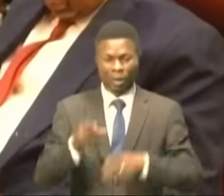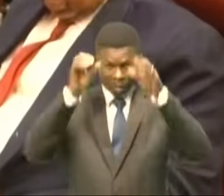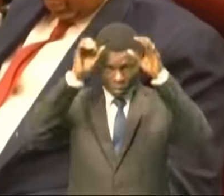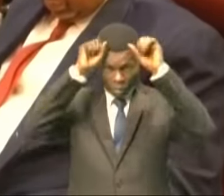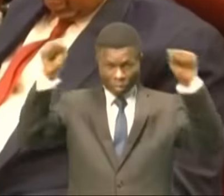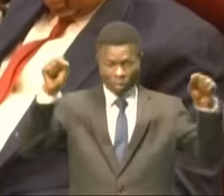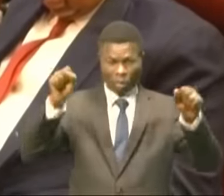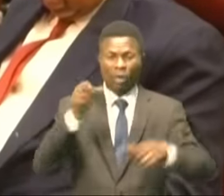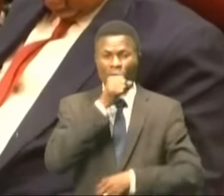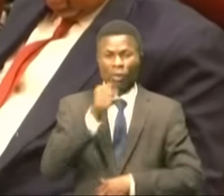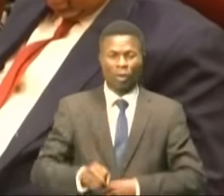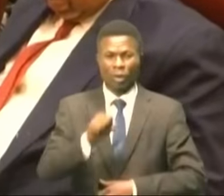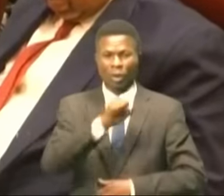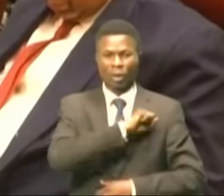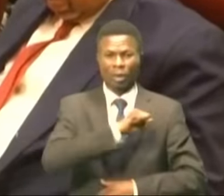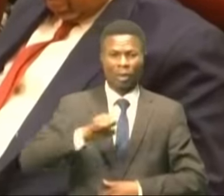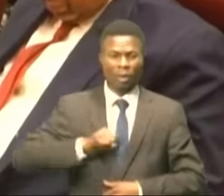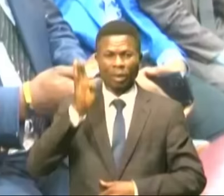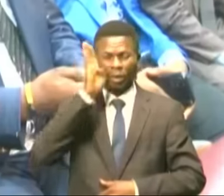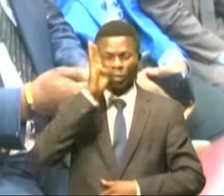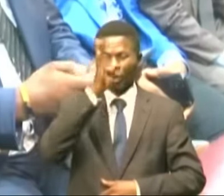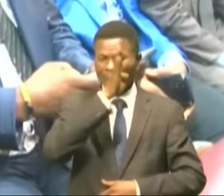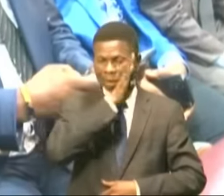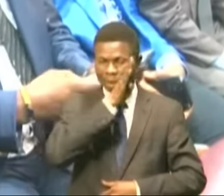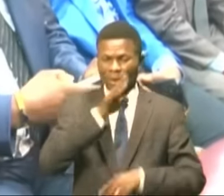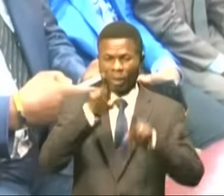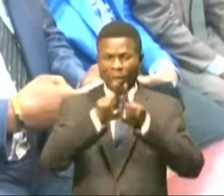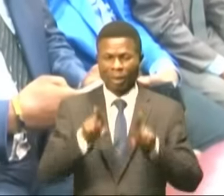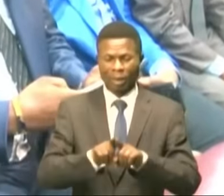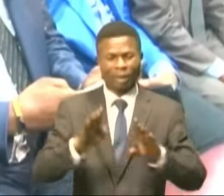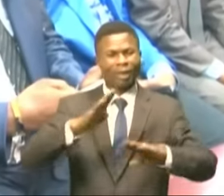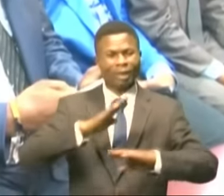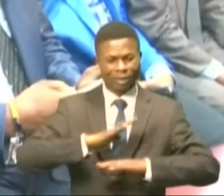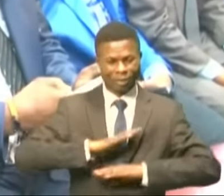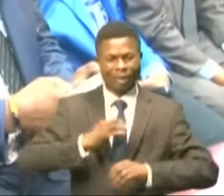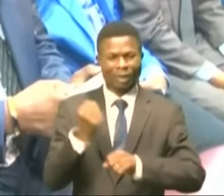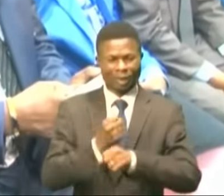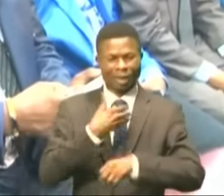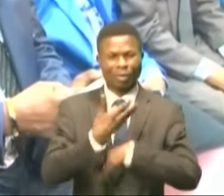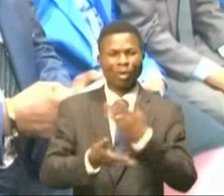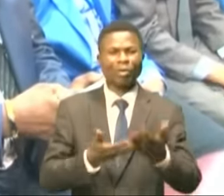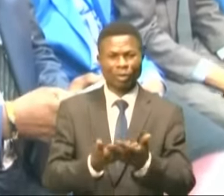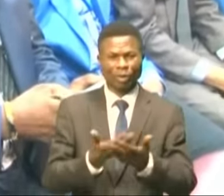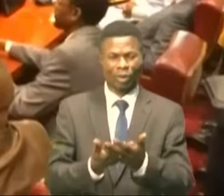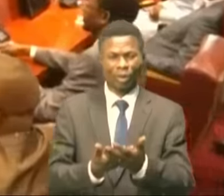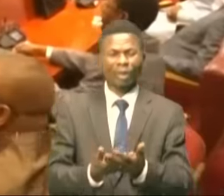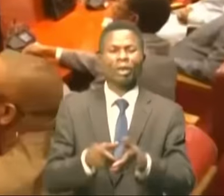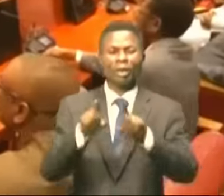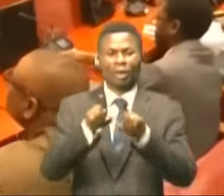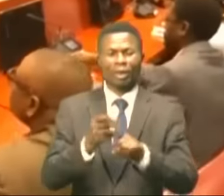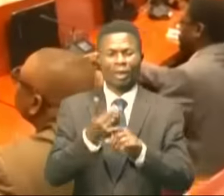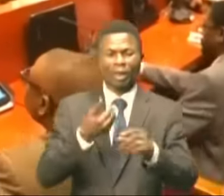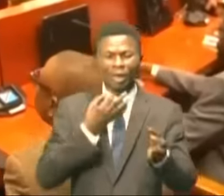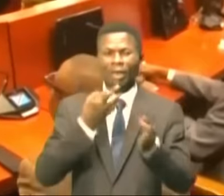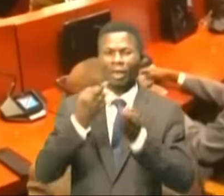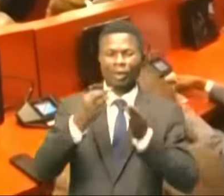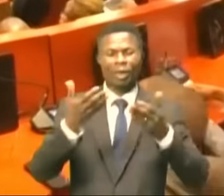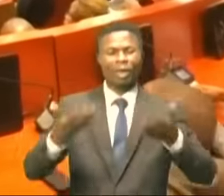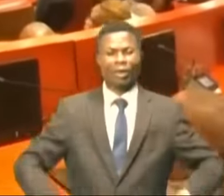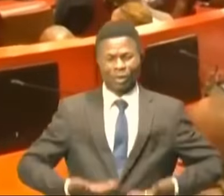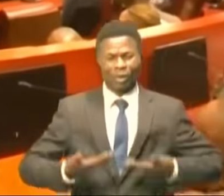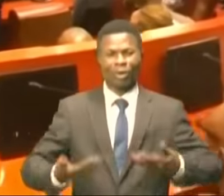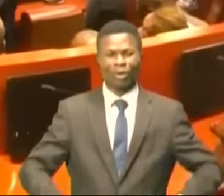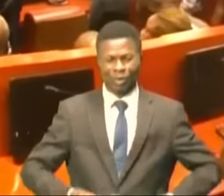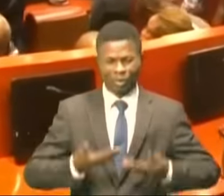président sortant du Sénat, Modeste Baati Lukwebo, s'est dit satisfait du travail accompli par son bureau avant d'exprimer sa joie quant